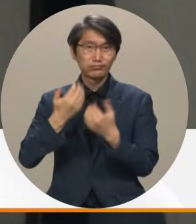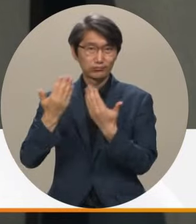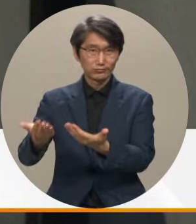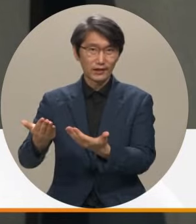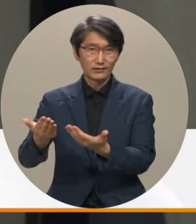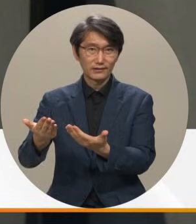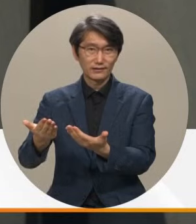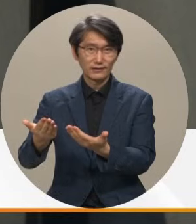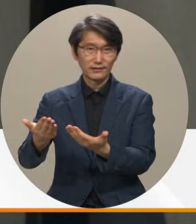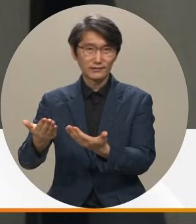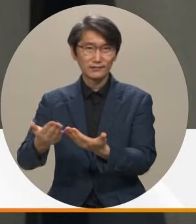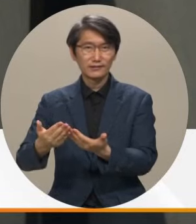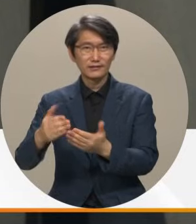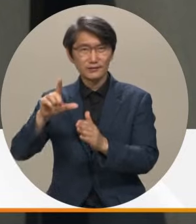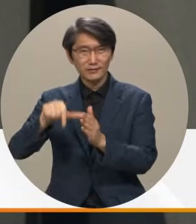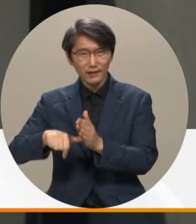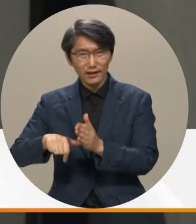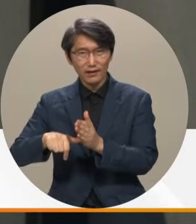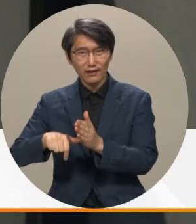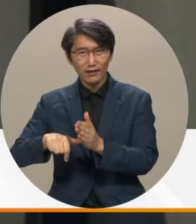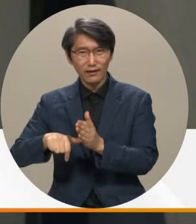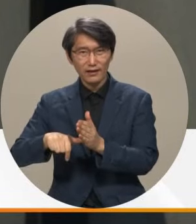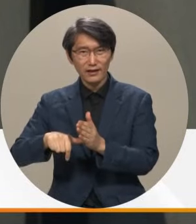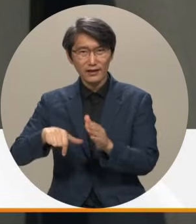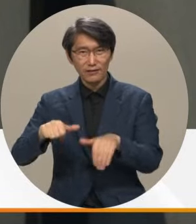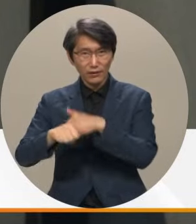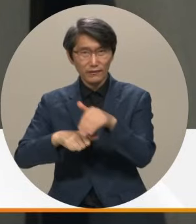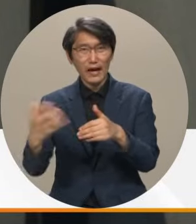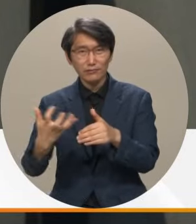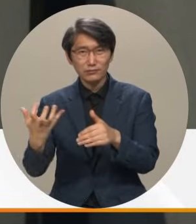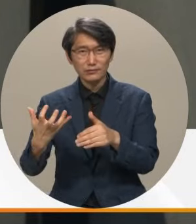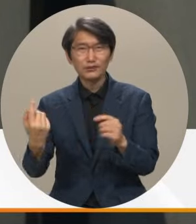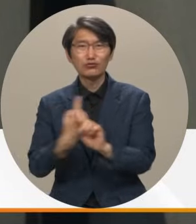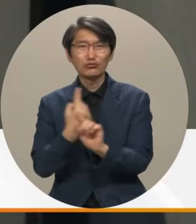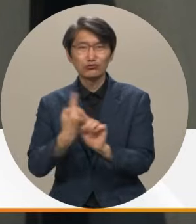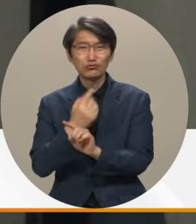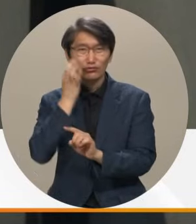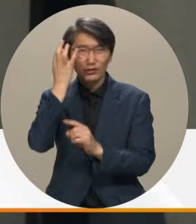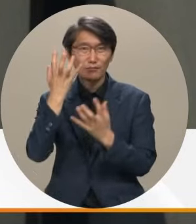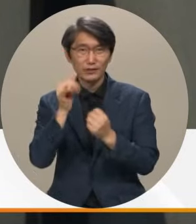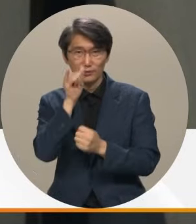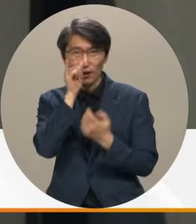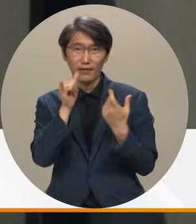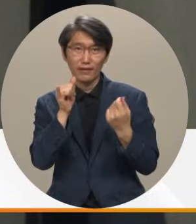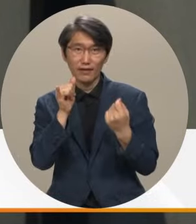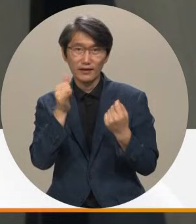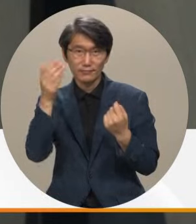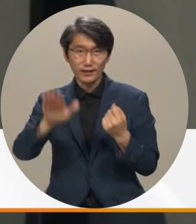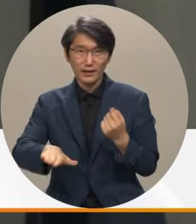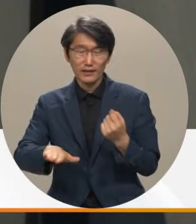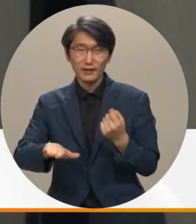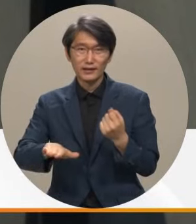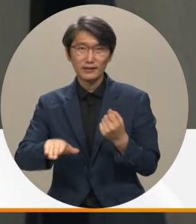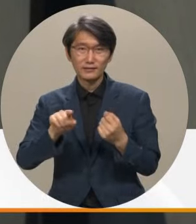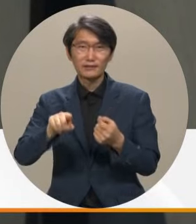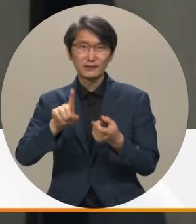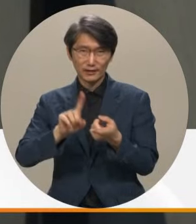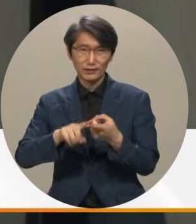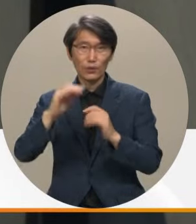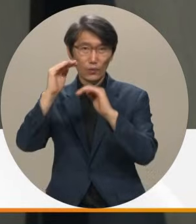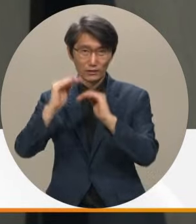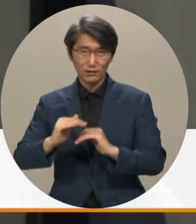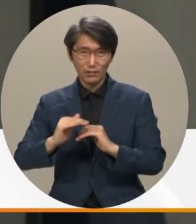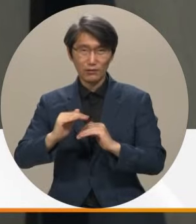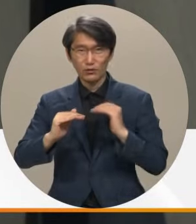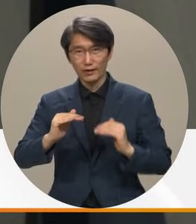그런 시대적 아픔을 치유하려고 하는 그런 의지가 굉장히 강했던 것 같아요. 네. 다만 그것의 과정,